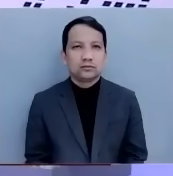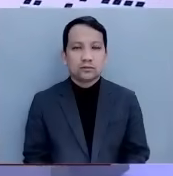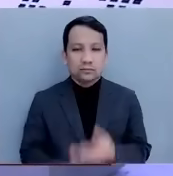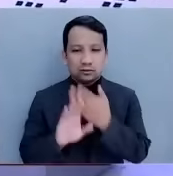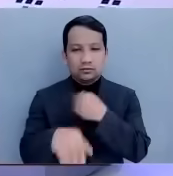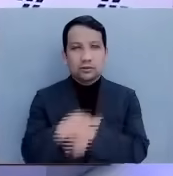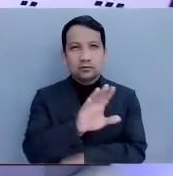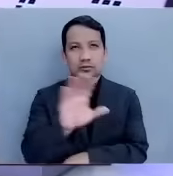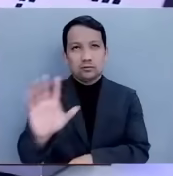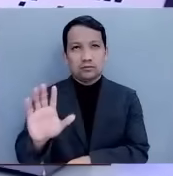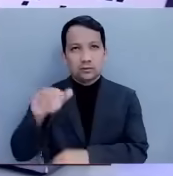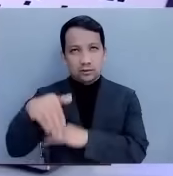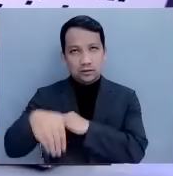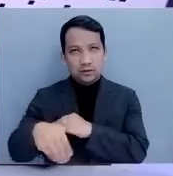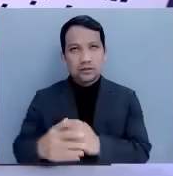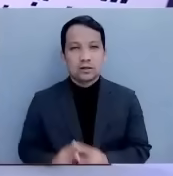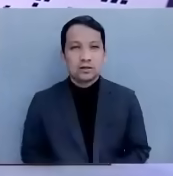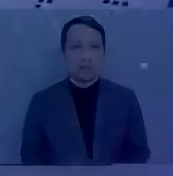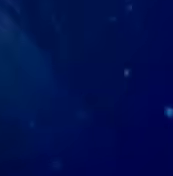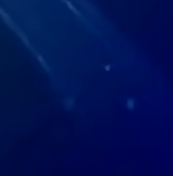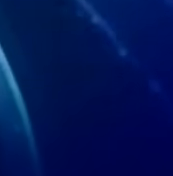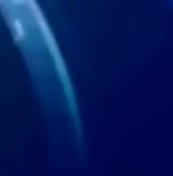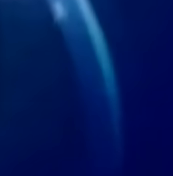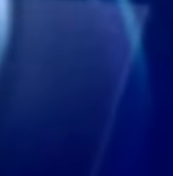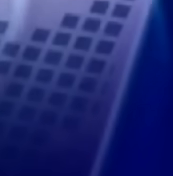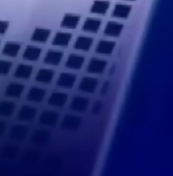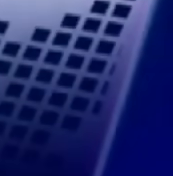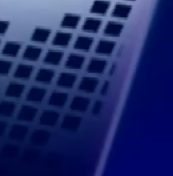Pagbabalik ang Frontline 9.